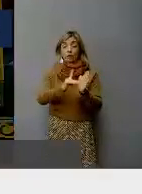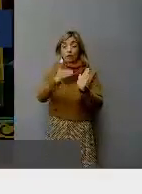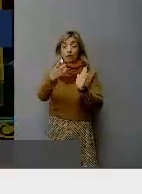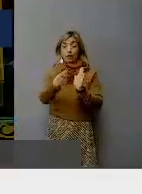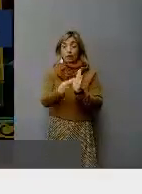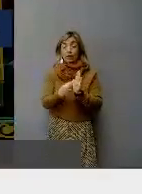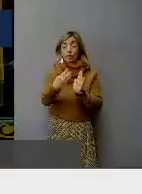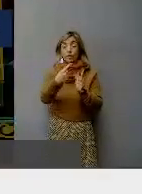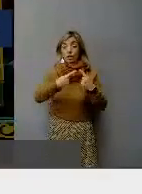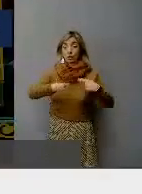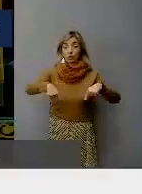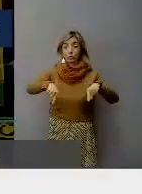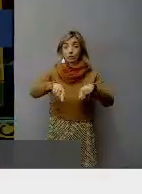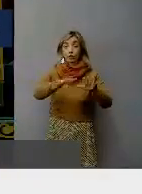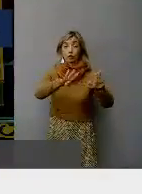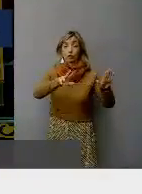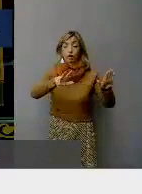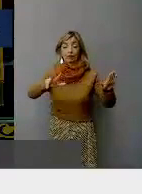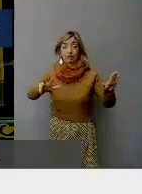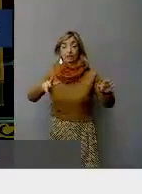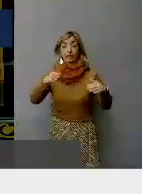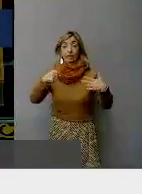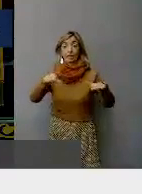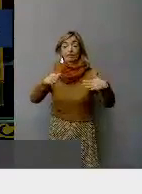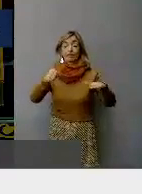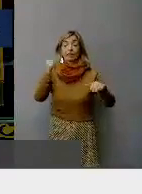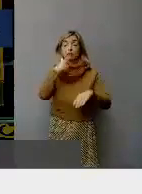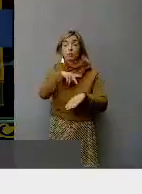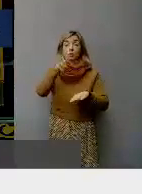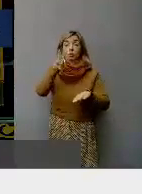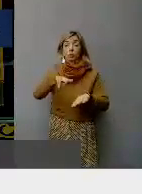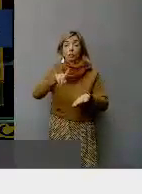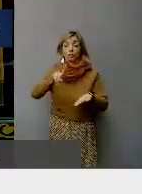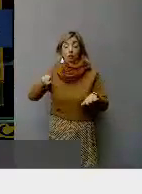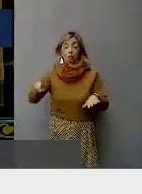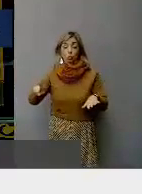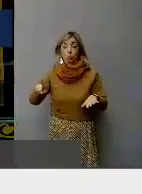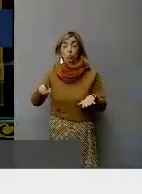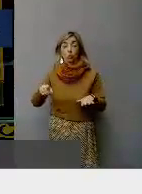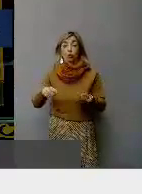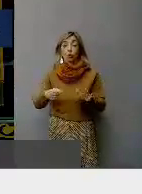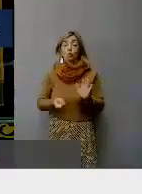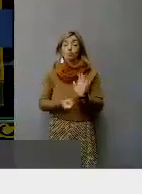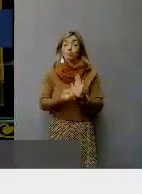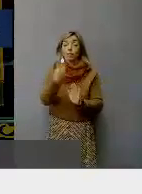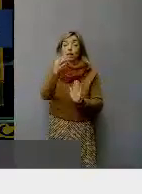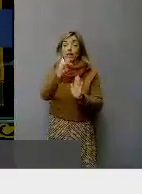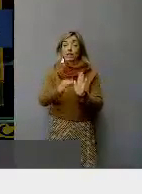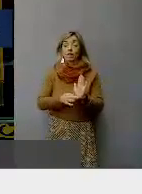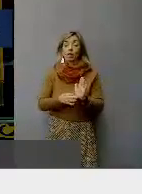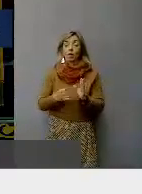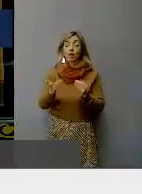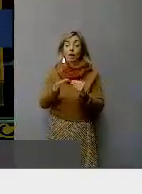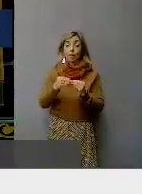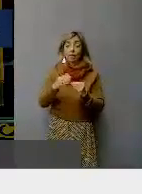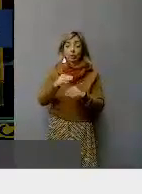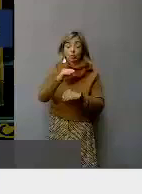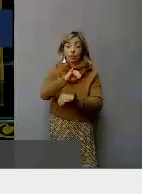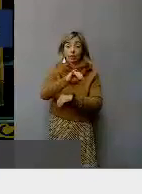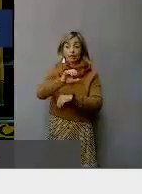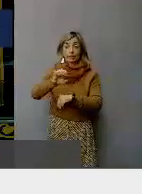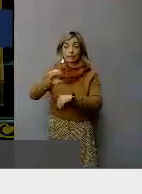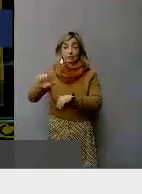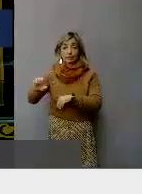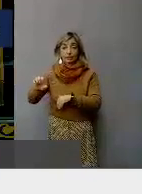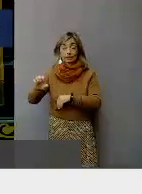delibera di consiglio la numero 93 16 marzo 2021 l'istituzione del regolamento per l'applicazione dell'isee indicatore